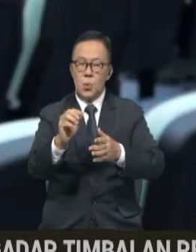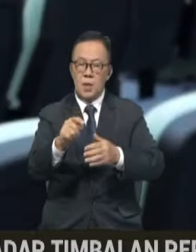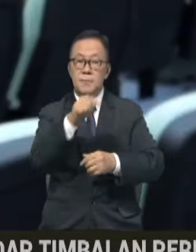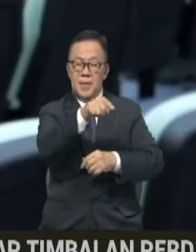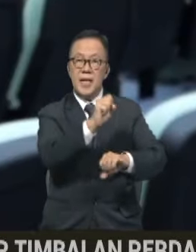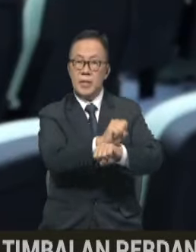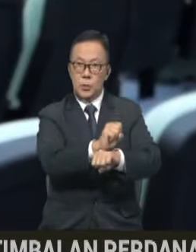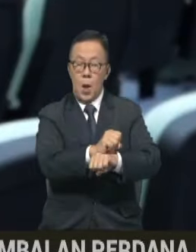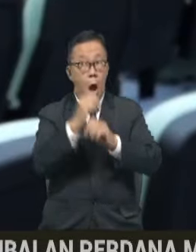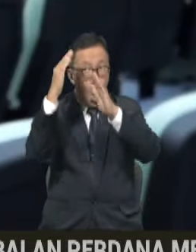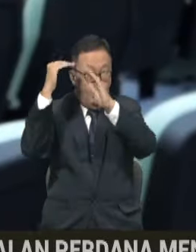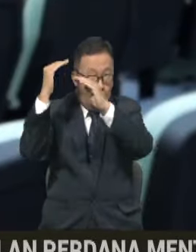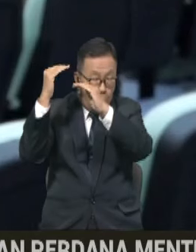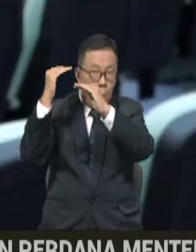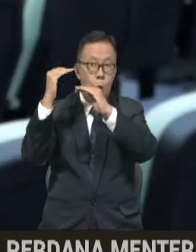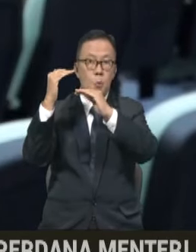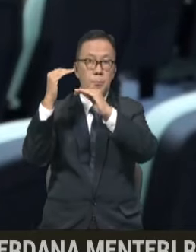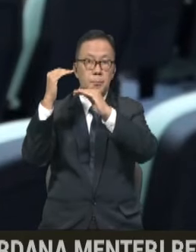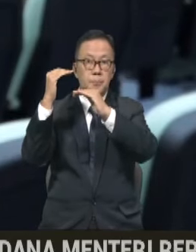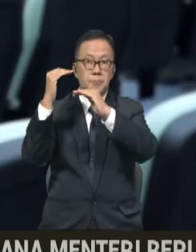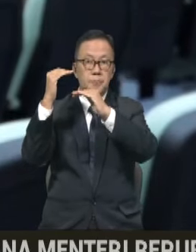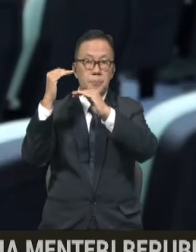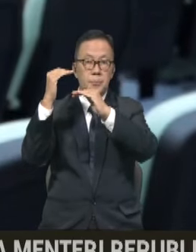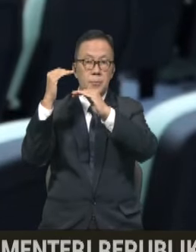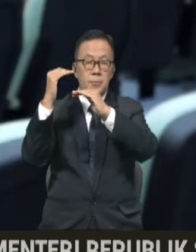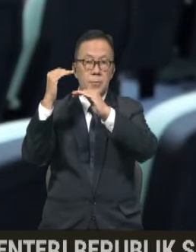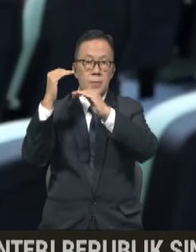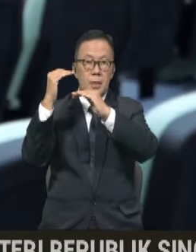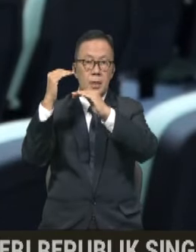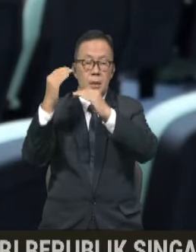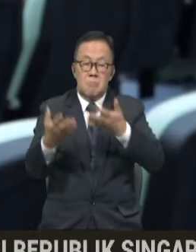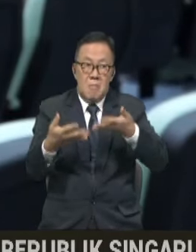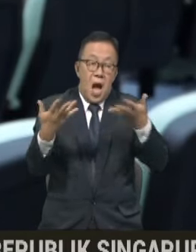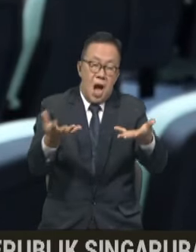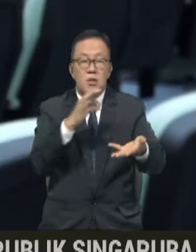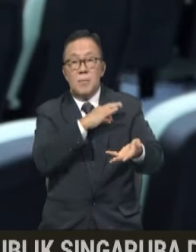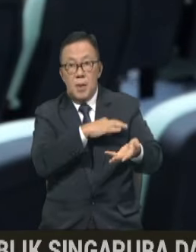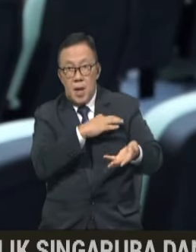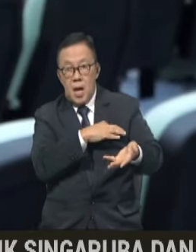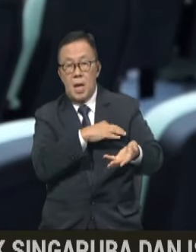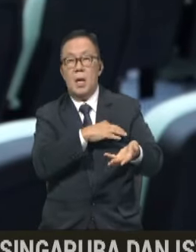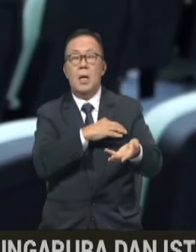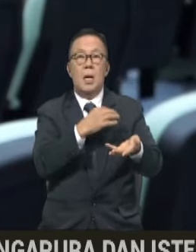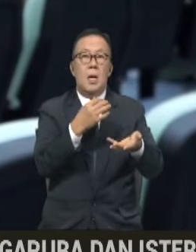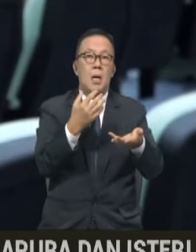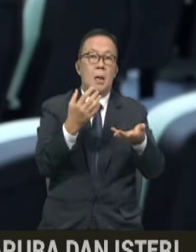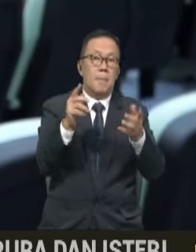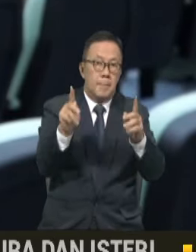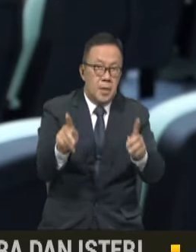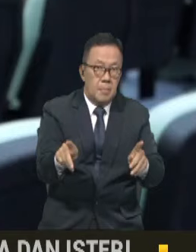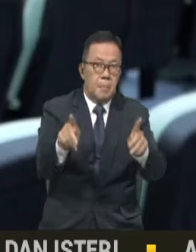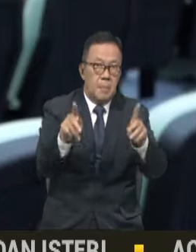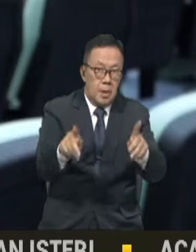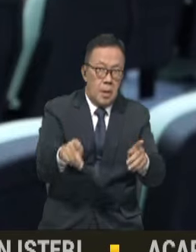juga diharapkan agar para banduan sedikit sebanyak dapat memanfaatkan pengetahuan